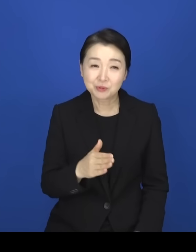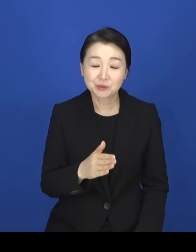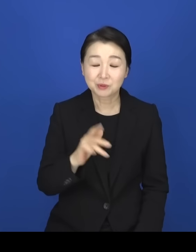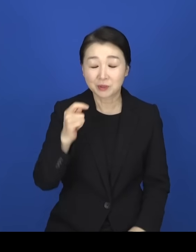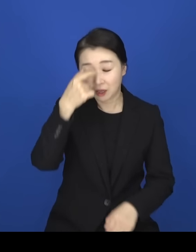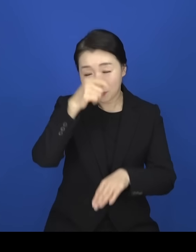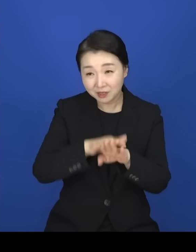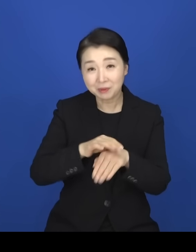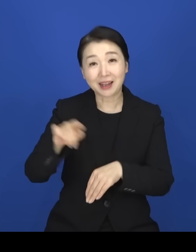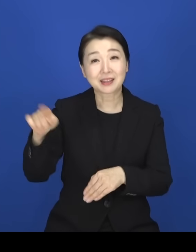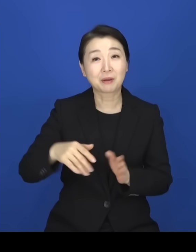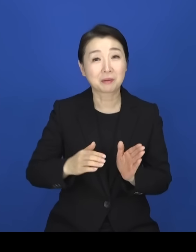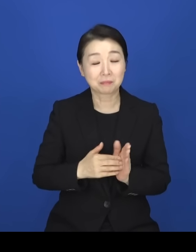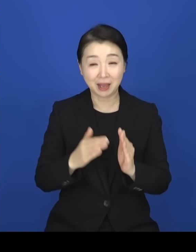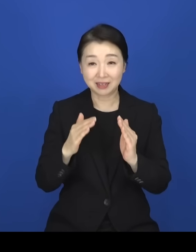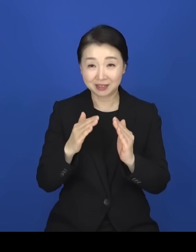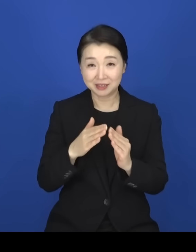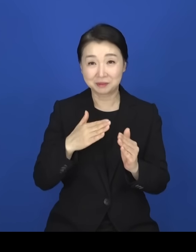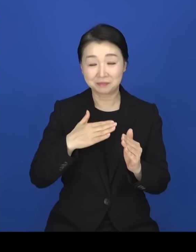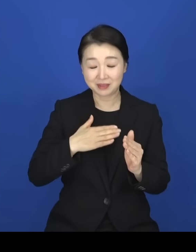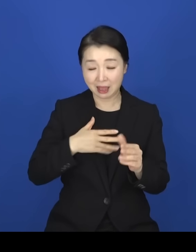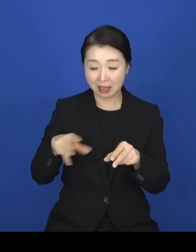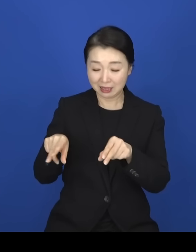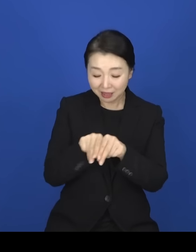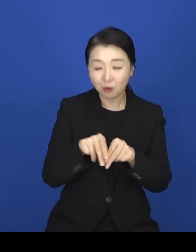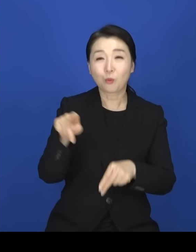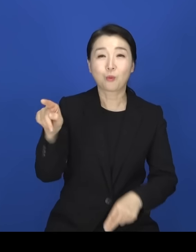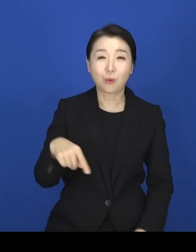예배를 다녀와서 저희 집으로 저를 픽업을 와서